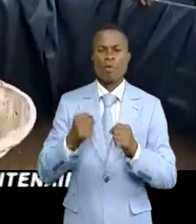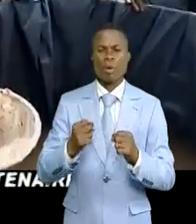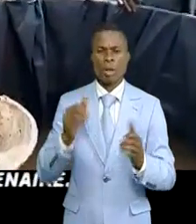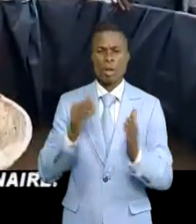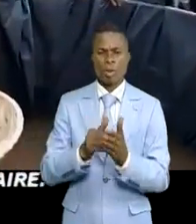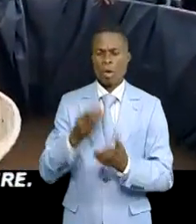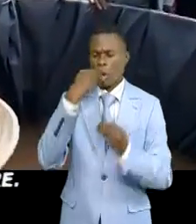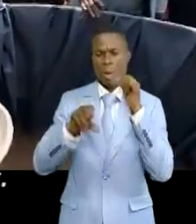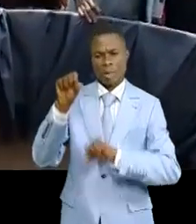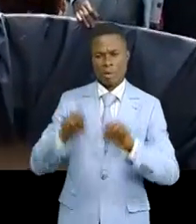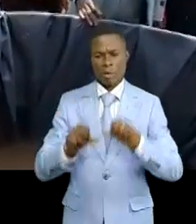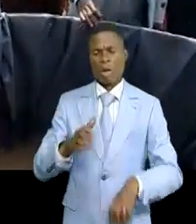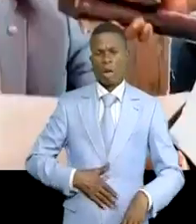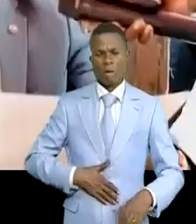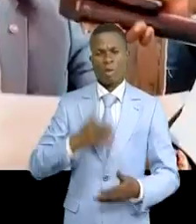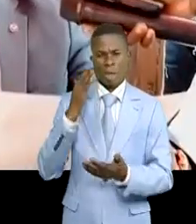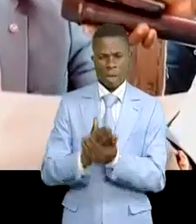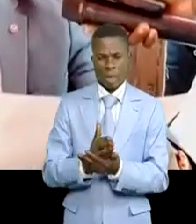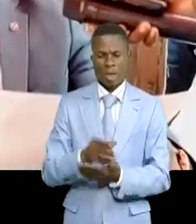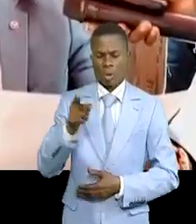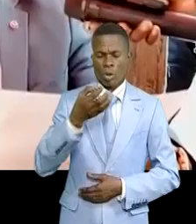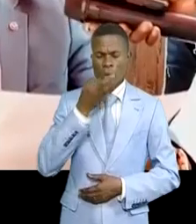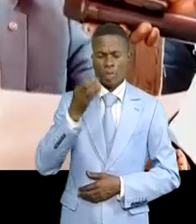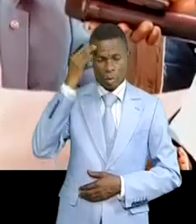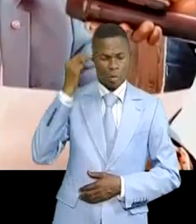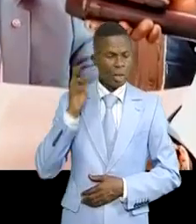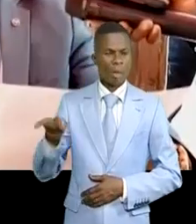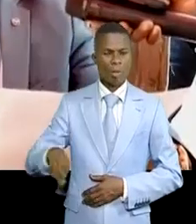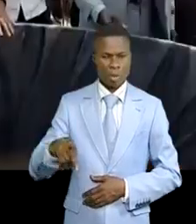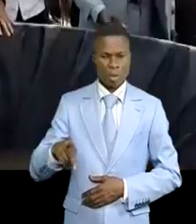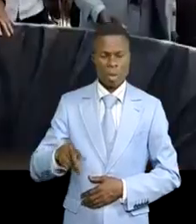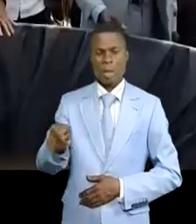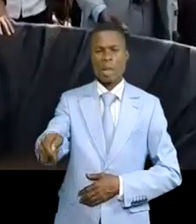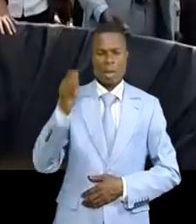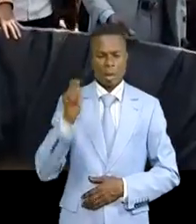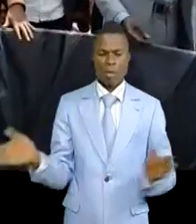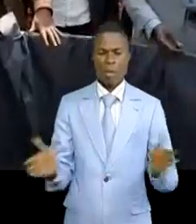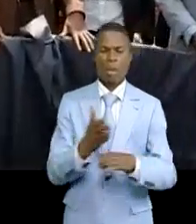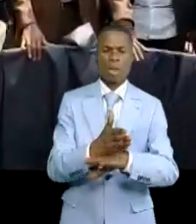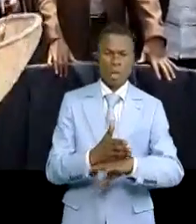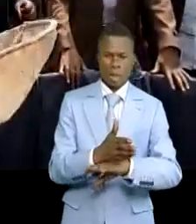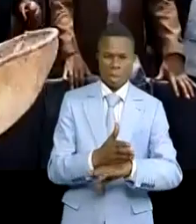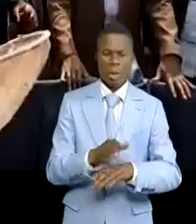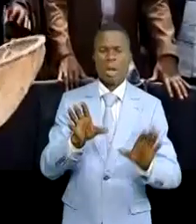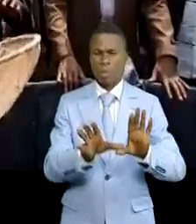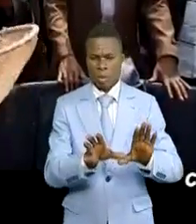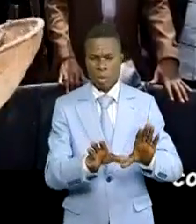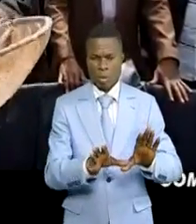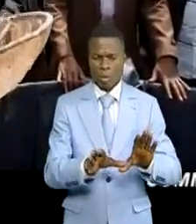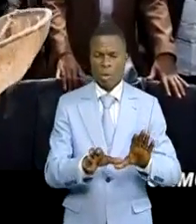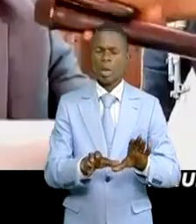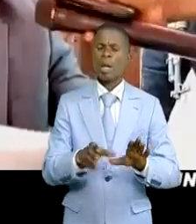la malnutrition, a dit Évariste Vetti. Pour le ministre provincial de la pêche et élevage, le poisson est une